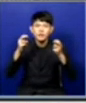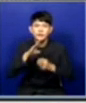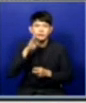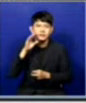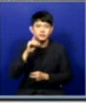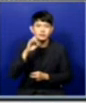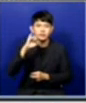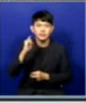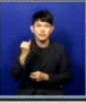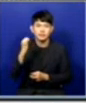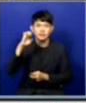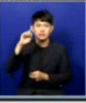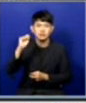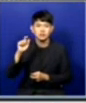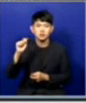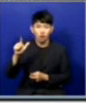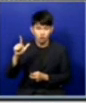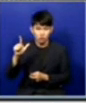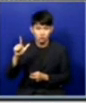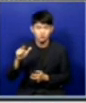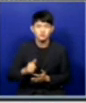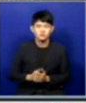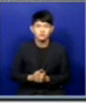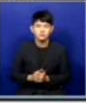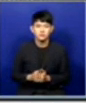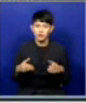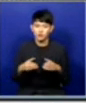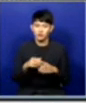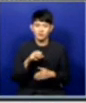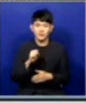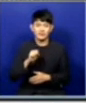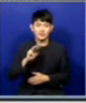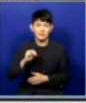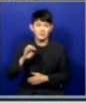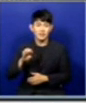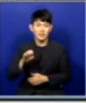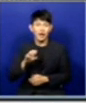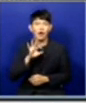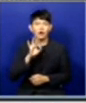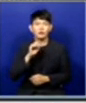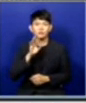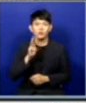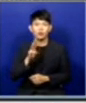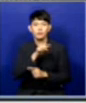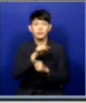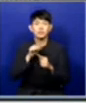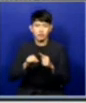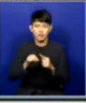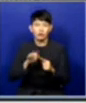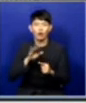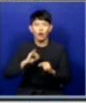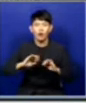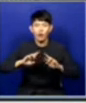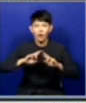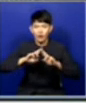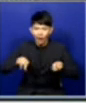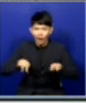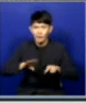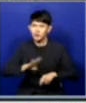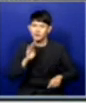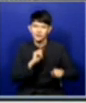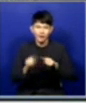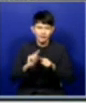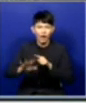อลกลุ่ม SME คิดเป็น 96% ของสถานประกอบการในไทยมีสัดส่วนการ